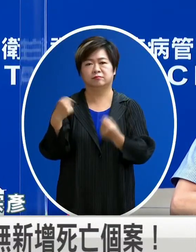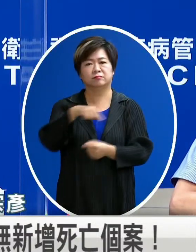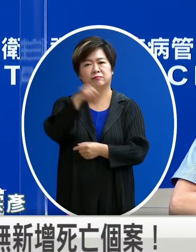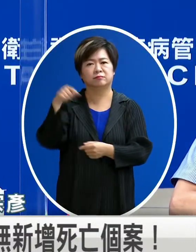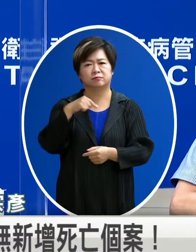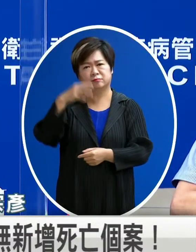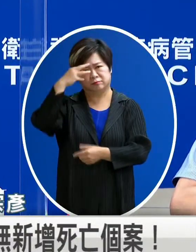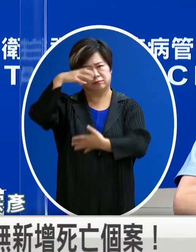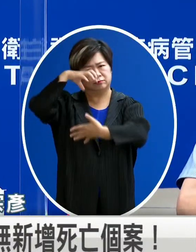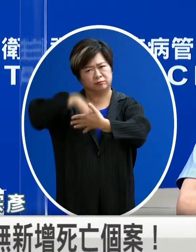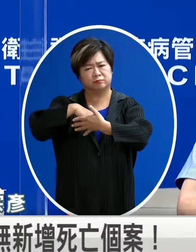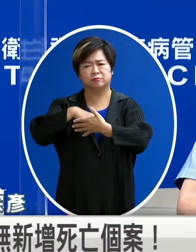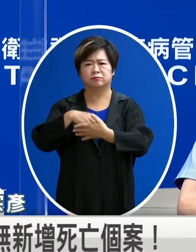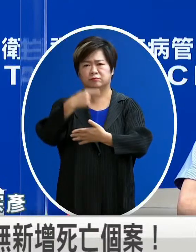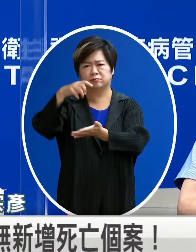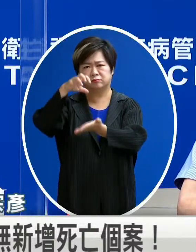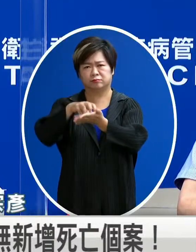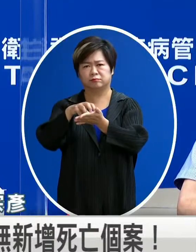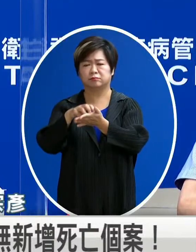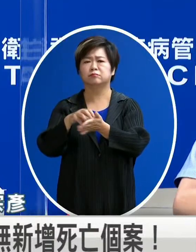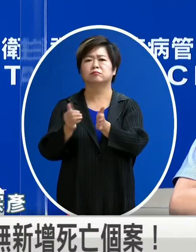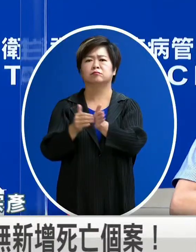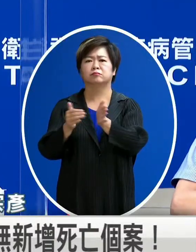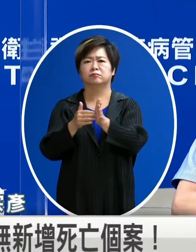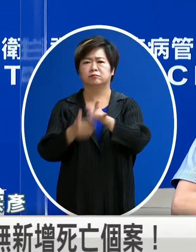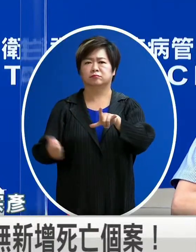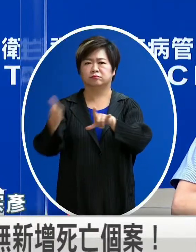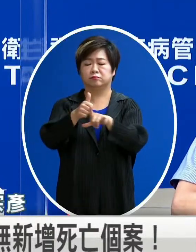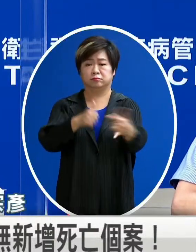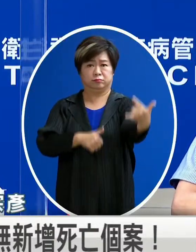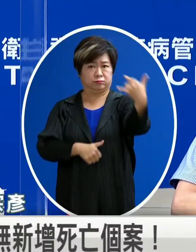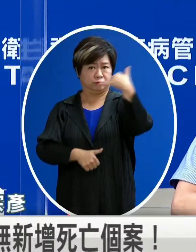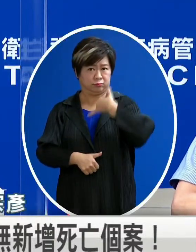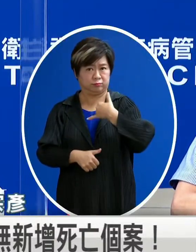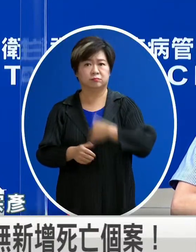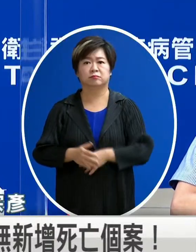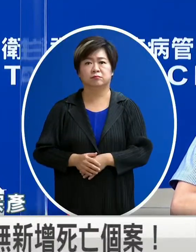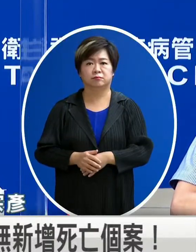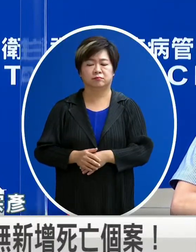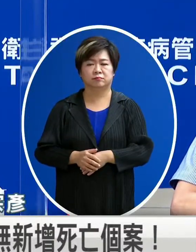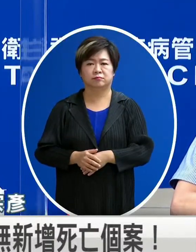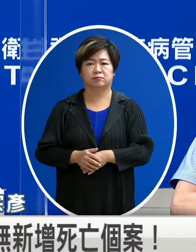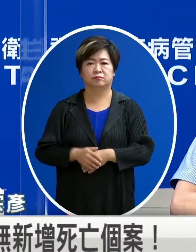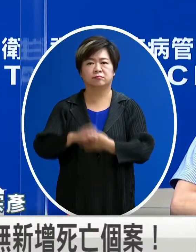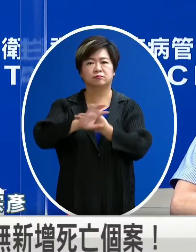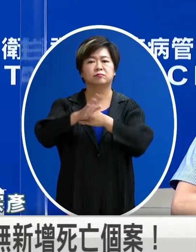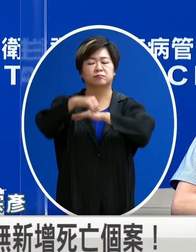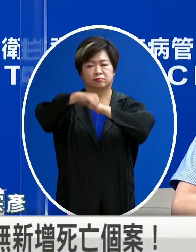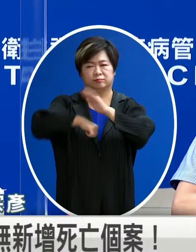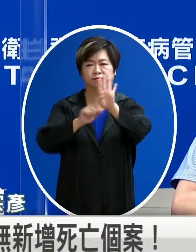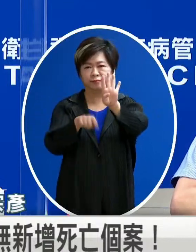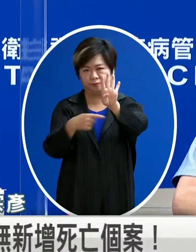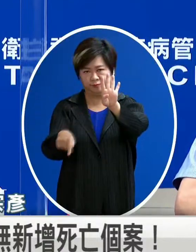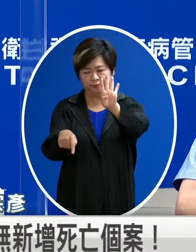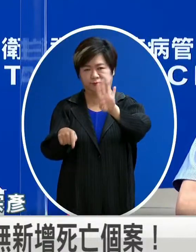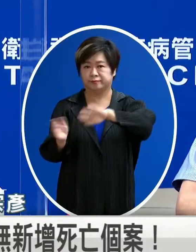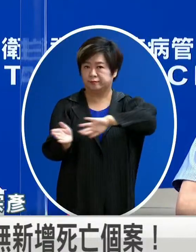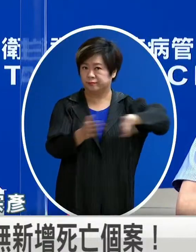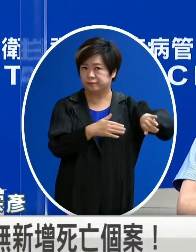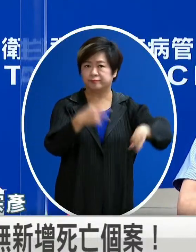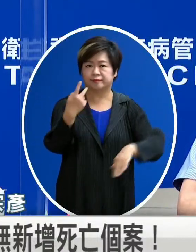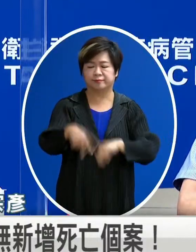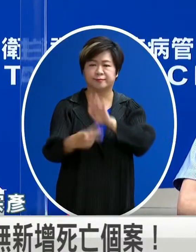持3日内的检验证明。这是这4外境外移入的部分。那另